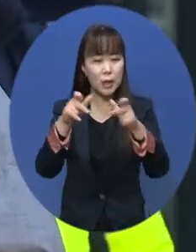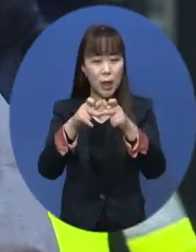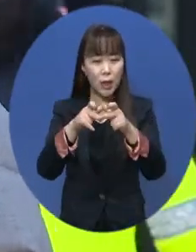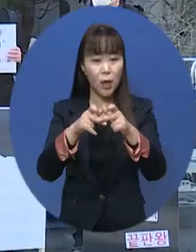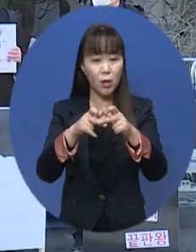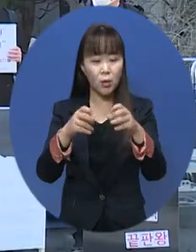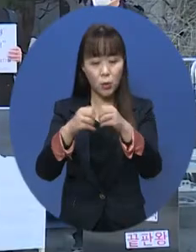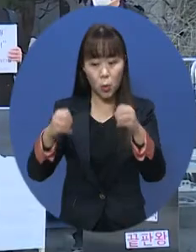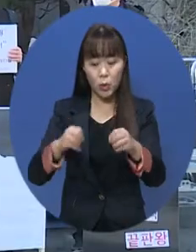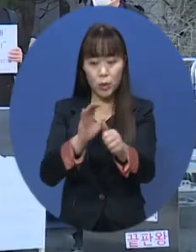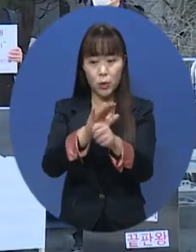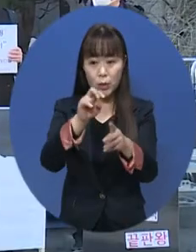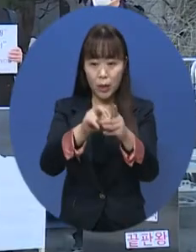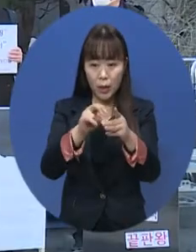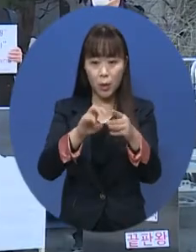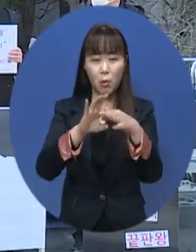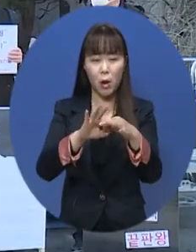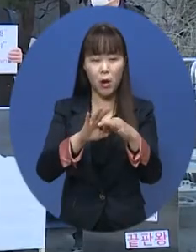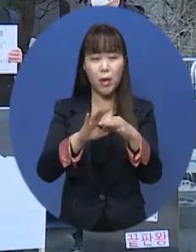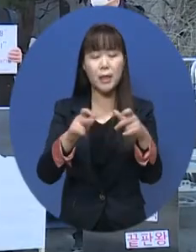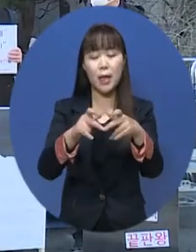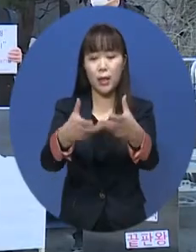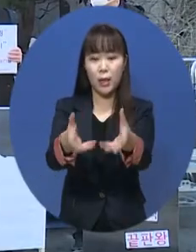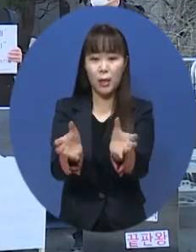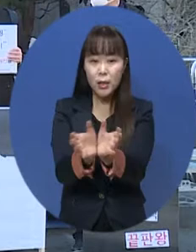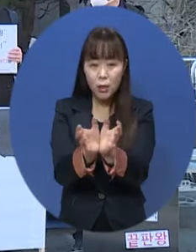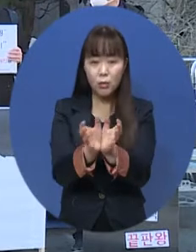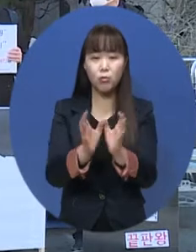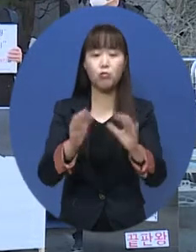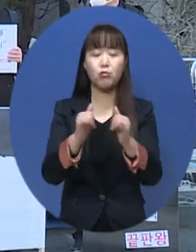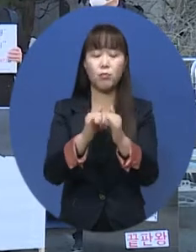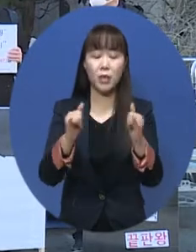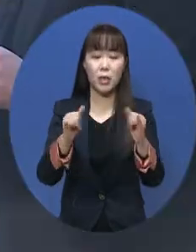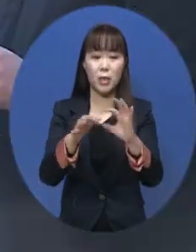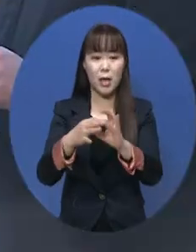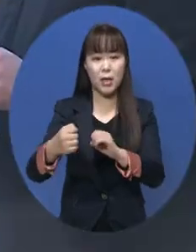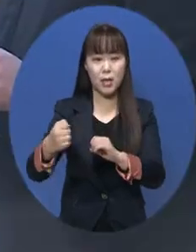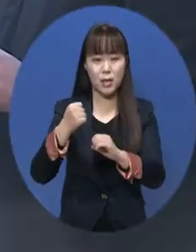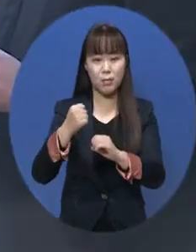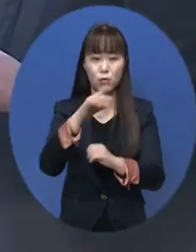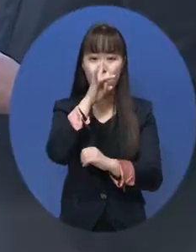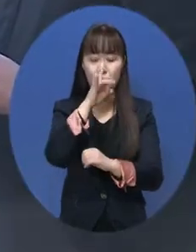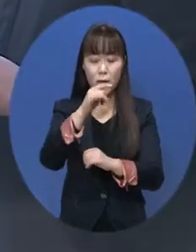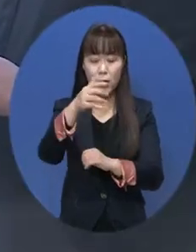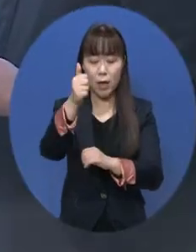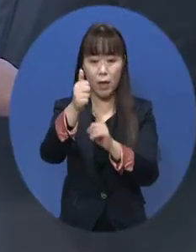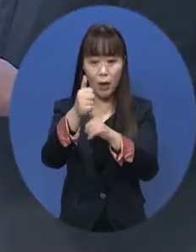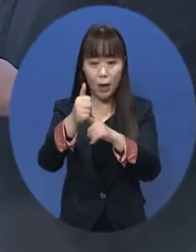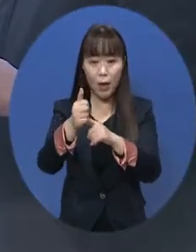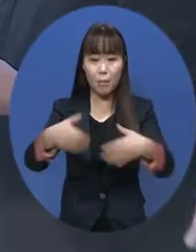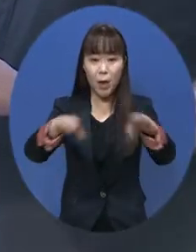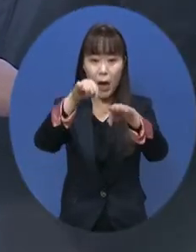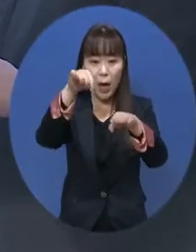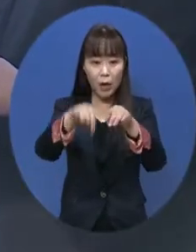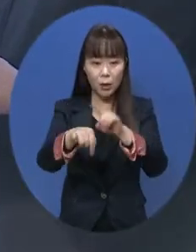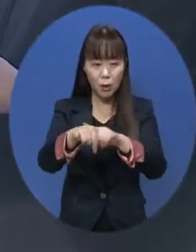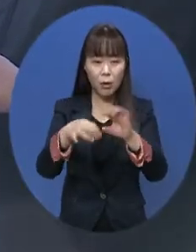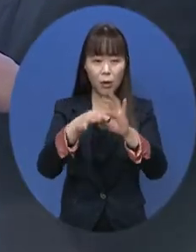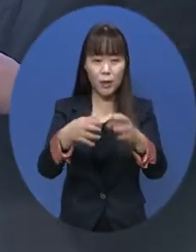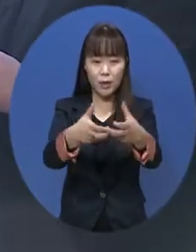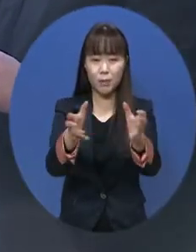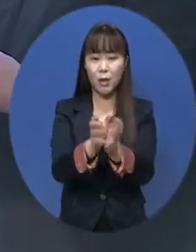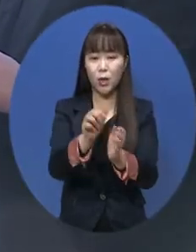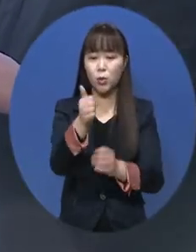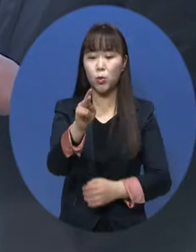송파정신장애동료지원센터 등 장애인 단체들은 국민의힘 중앙당사 앞에서 초선 의원들의 집단적 조현병 발언에 대해